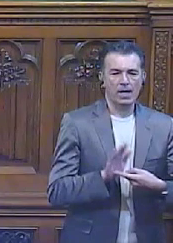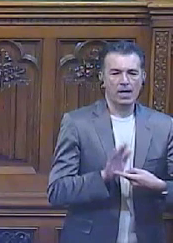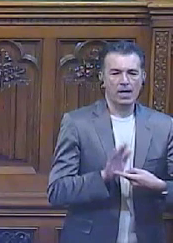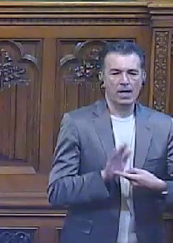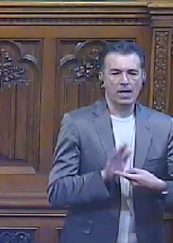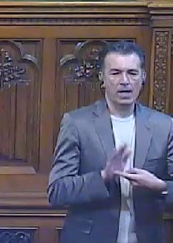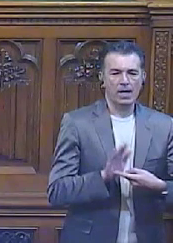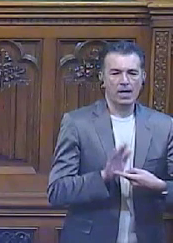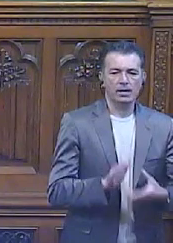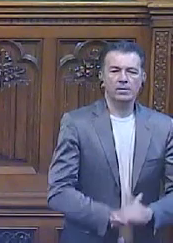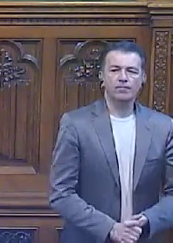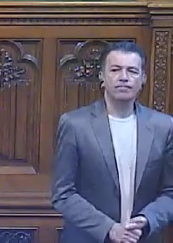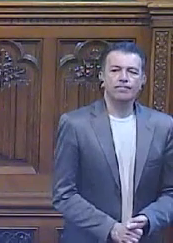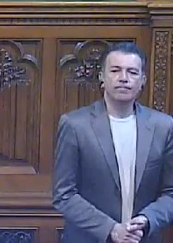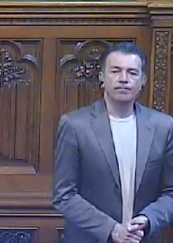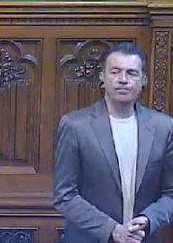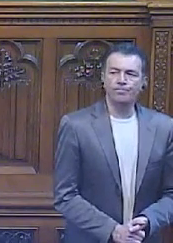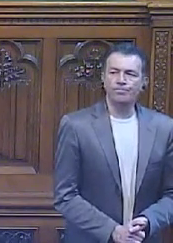Erlangung.